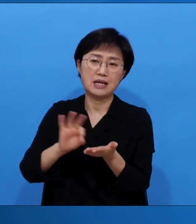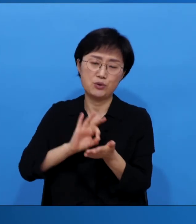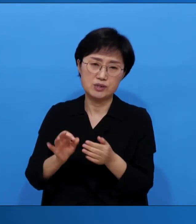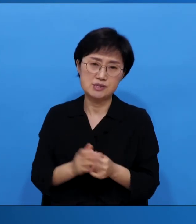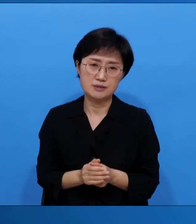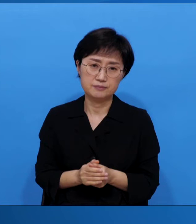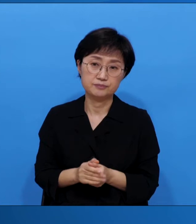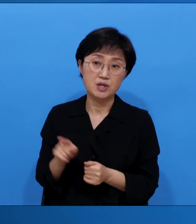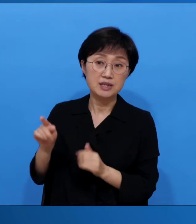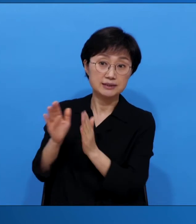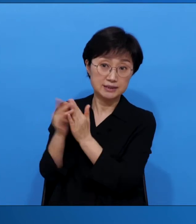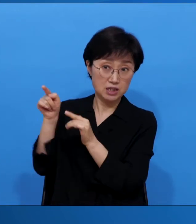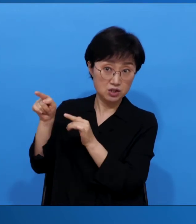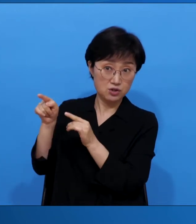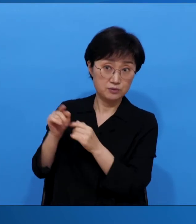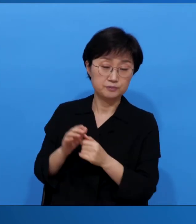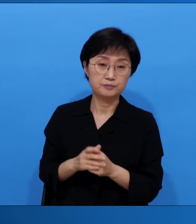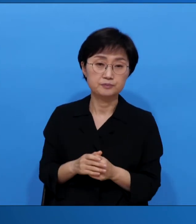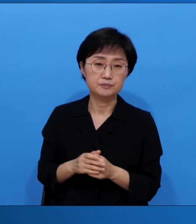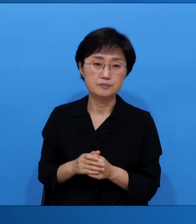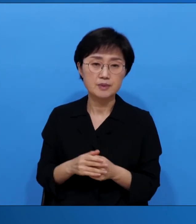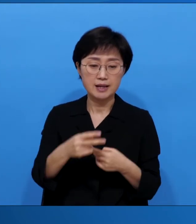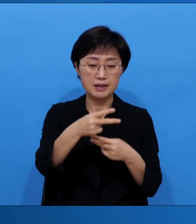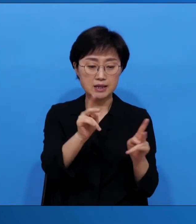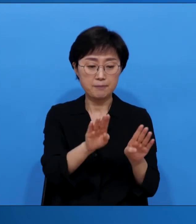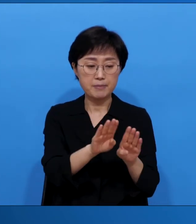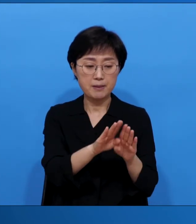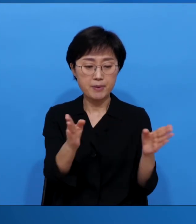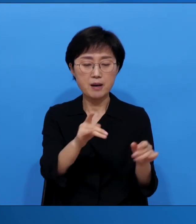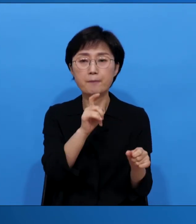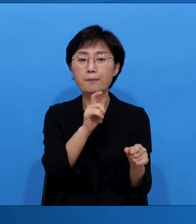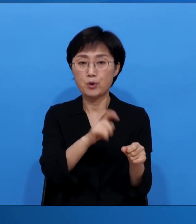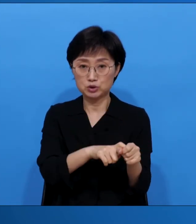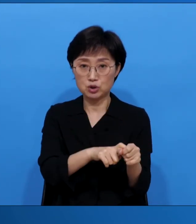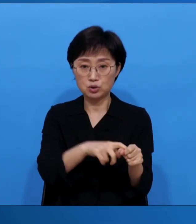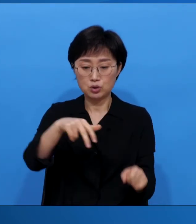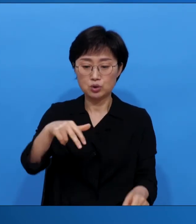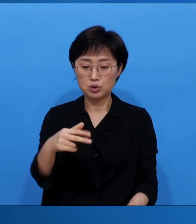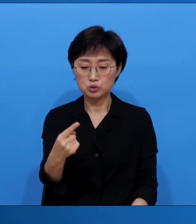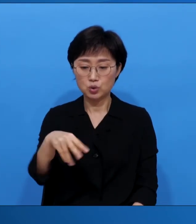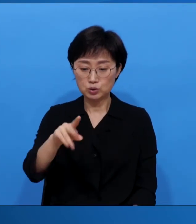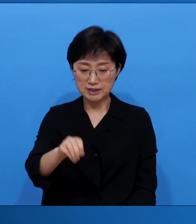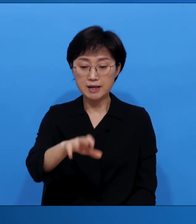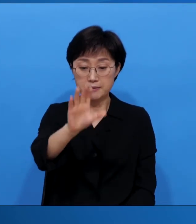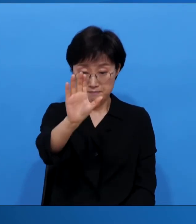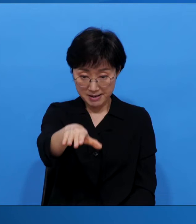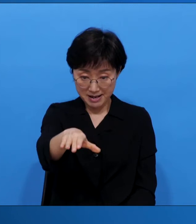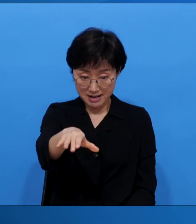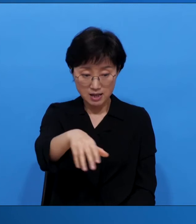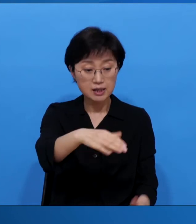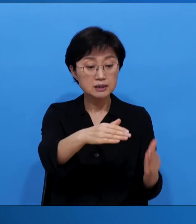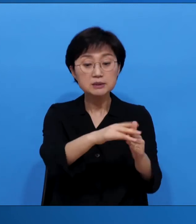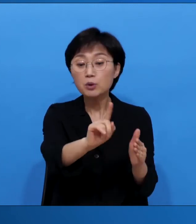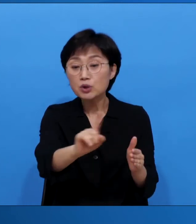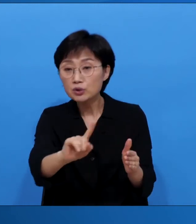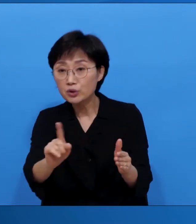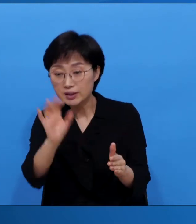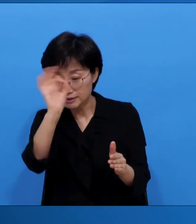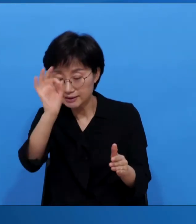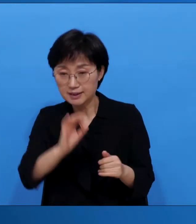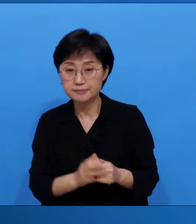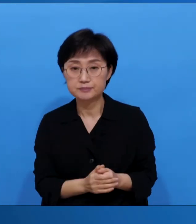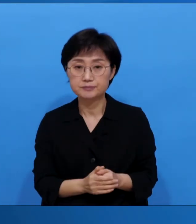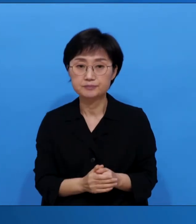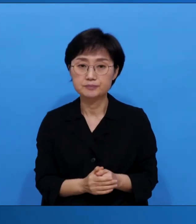읽을 전도훈련 교재는 다락방을 열기 위해 조장을 세우고 그 장소를 찾는 것이 목적입니다.